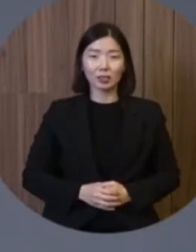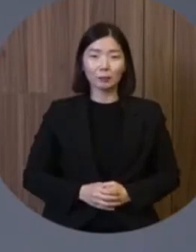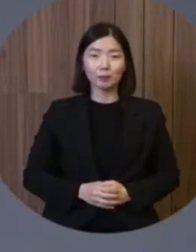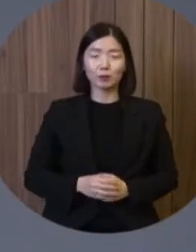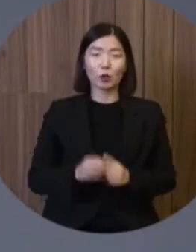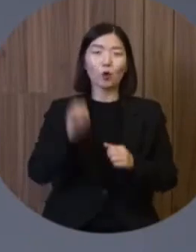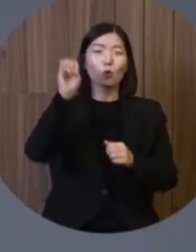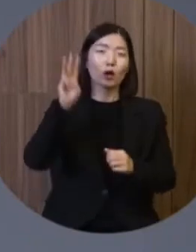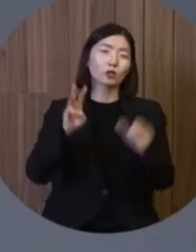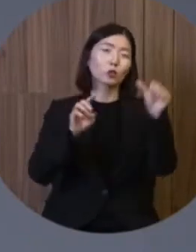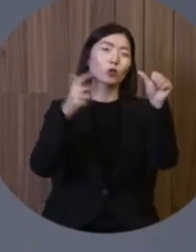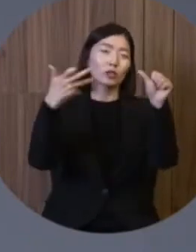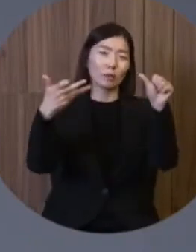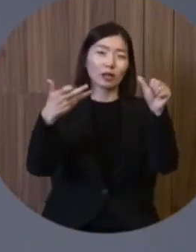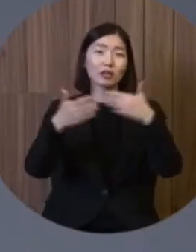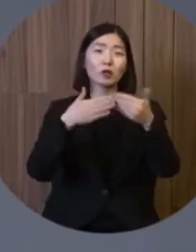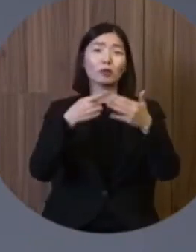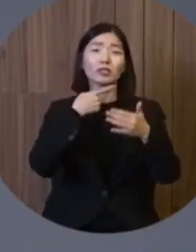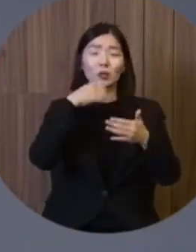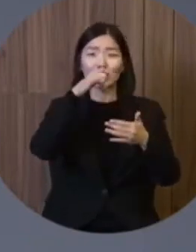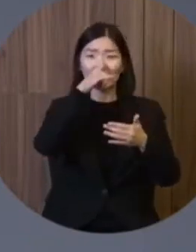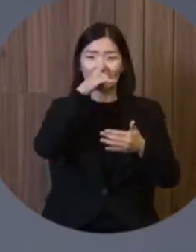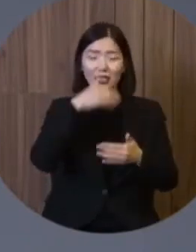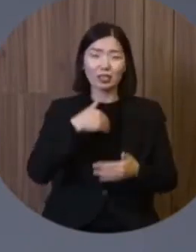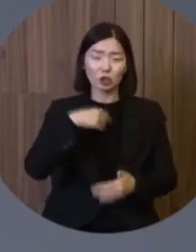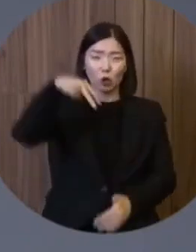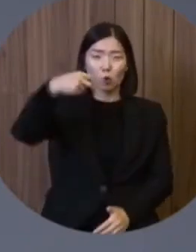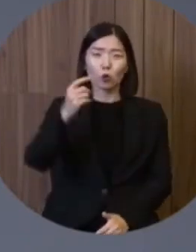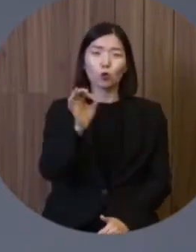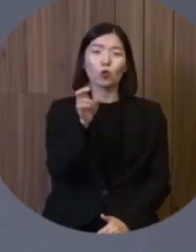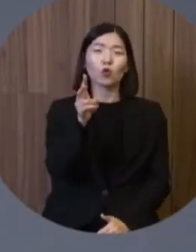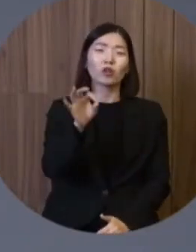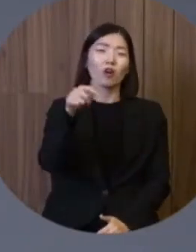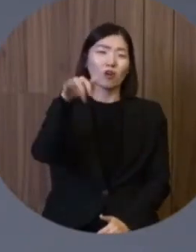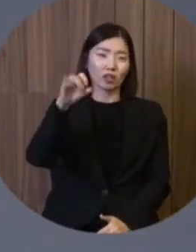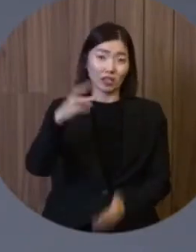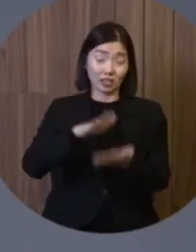광주 5.18을 겪은 호남의 아들 기호 2번 송영길입니다.